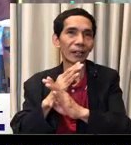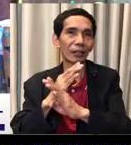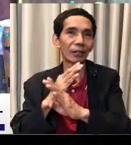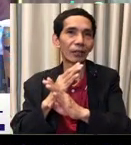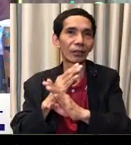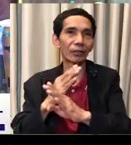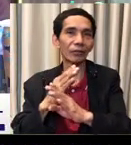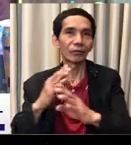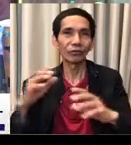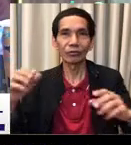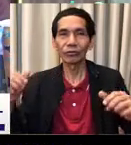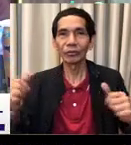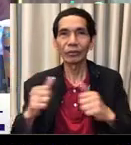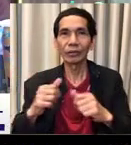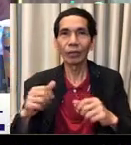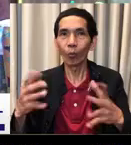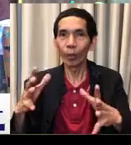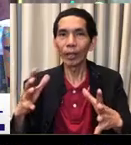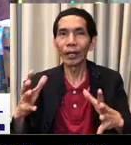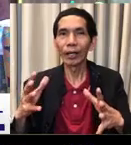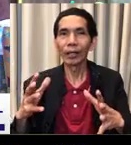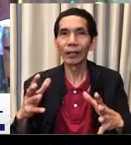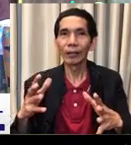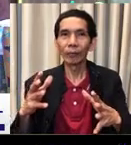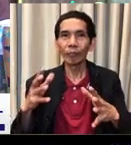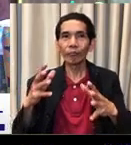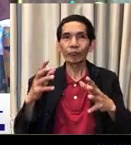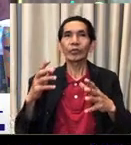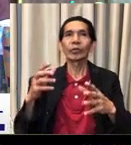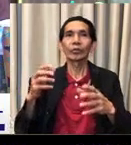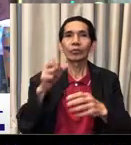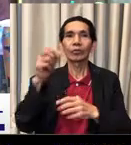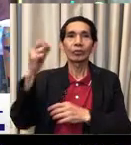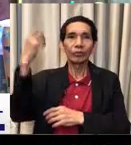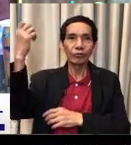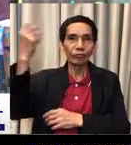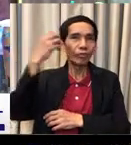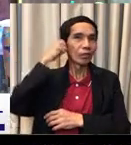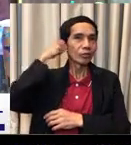tubes. Pagka wala nun, di ba yung